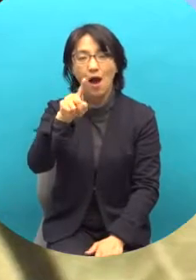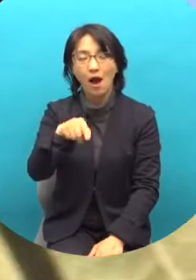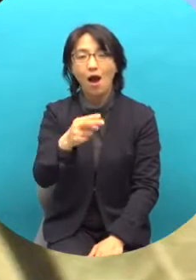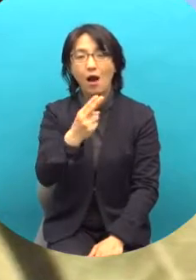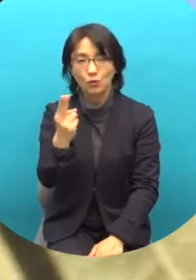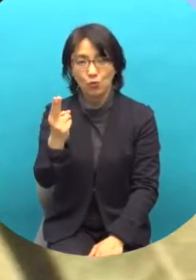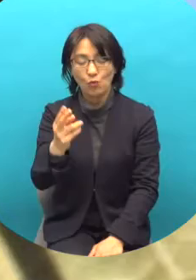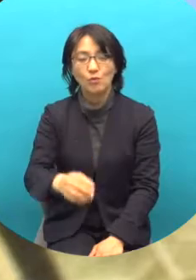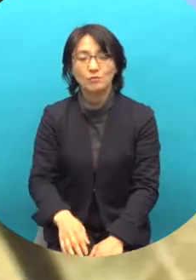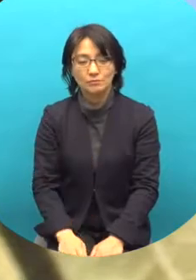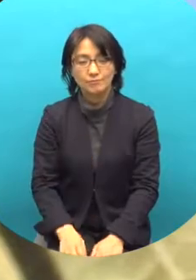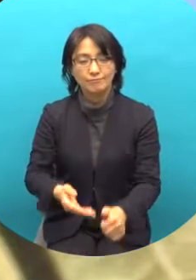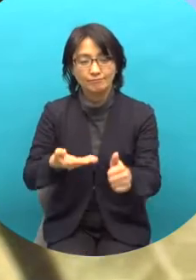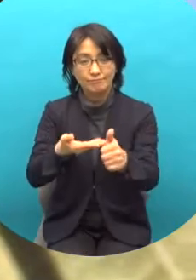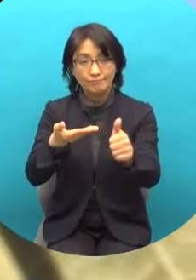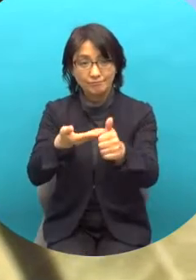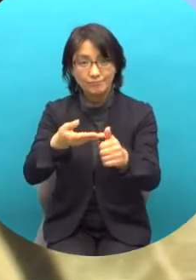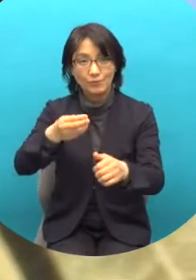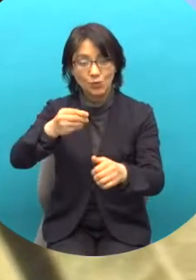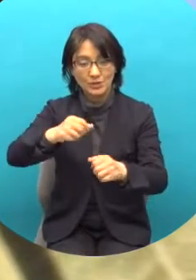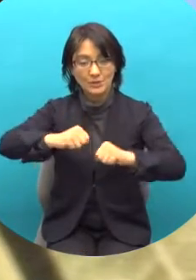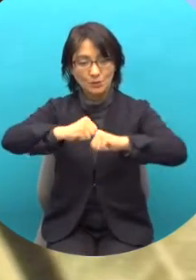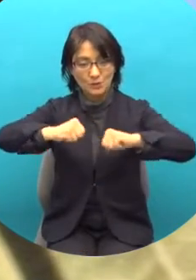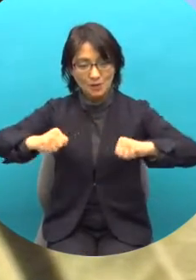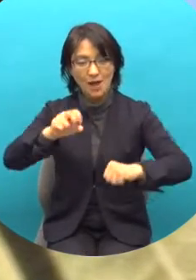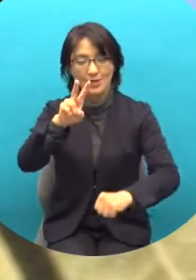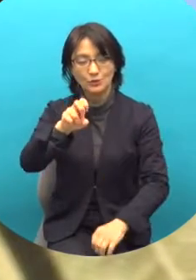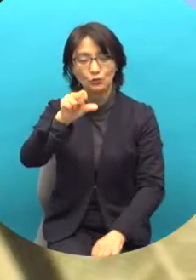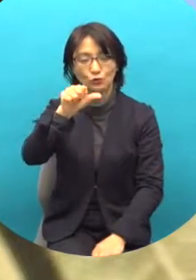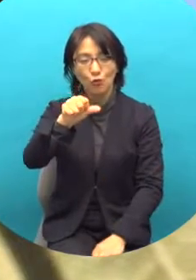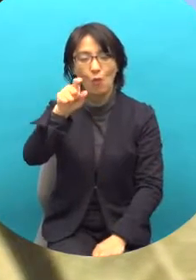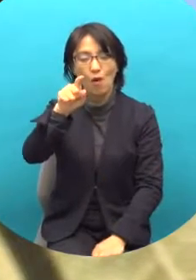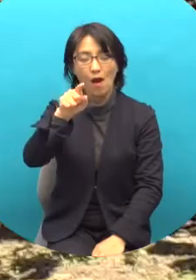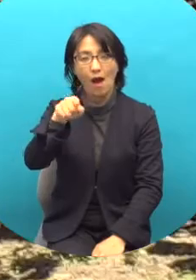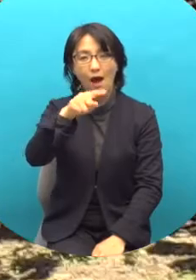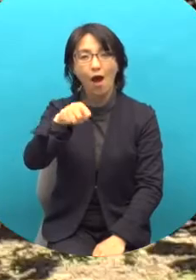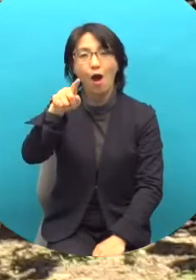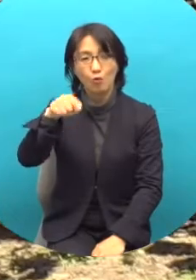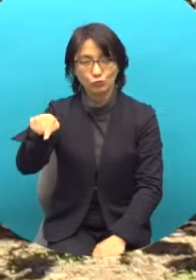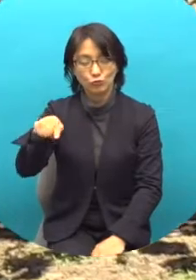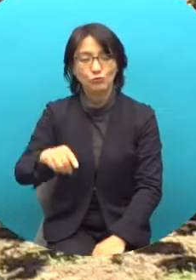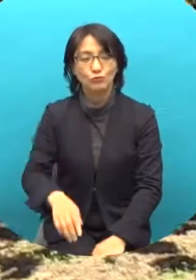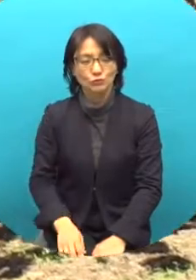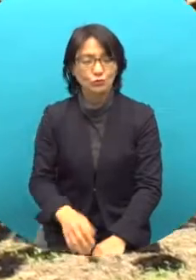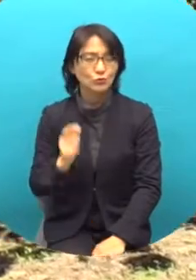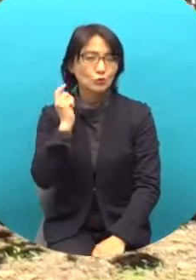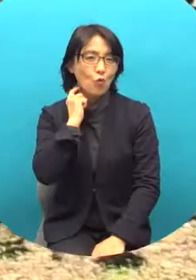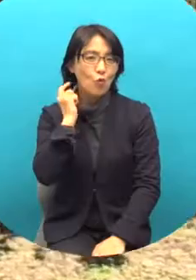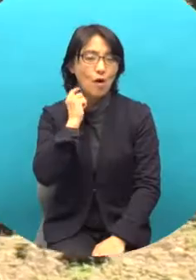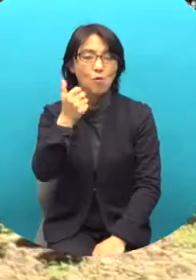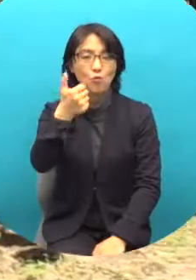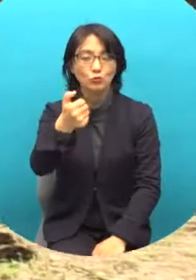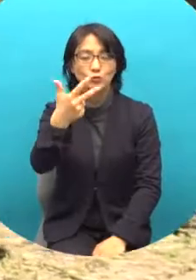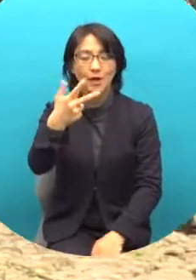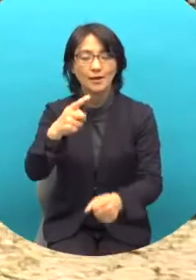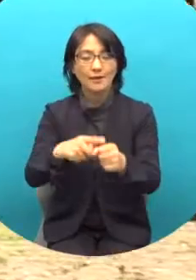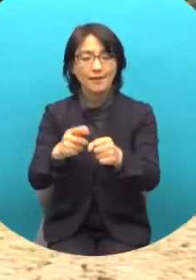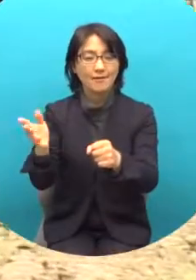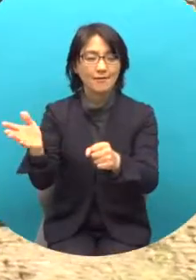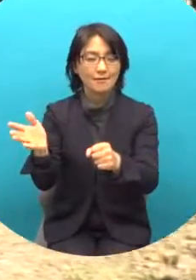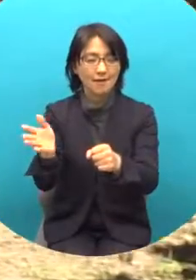栽培面積につきましては約25アールです。昭和57